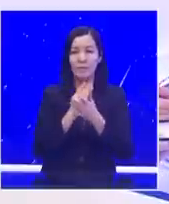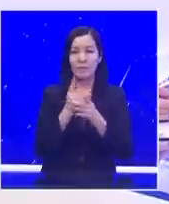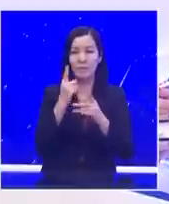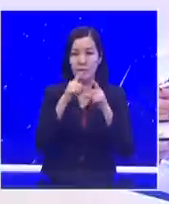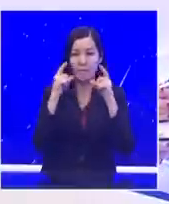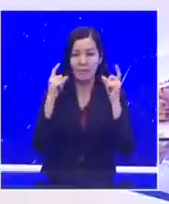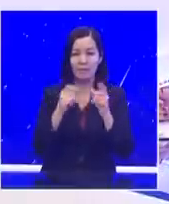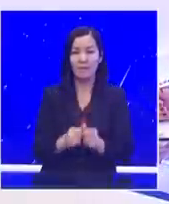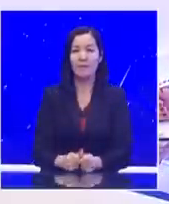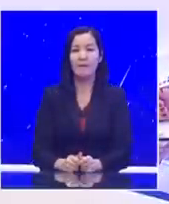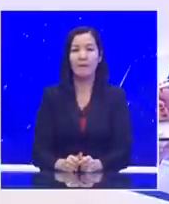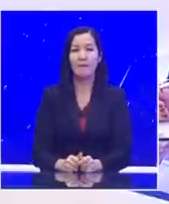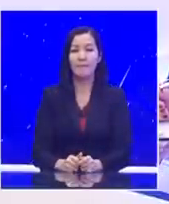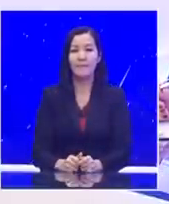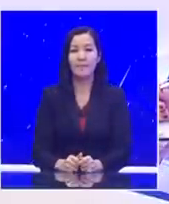масканың құны.